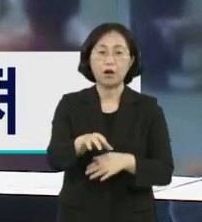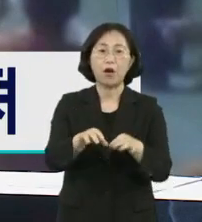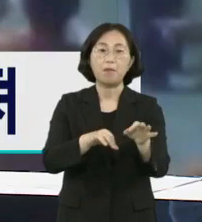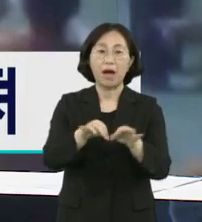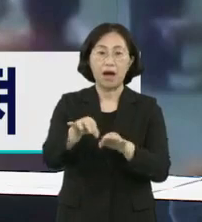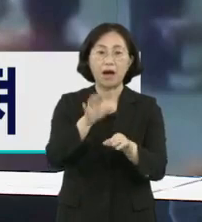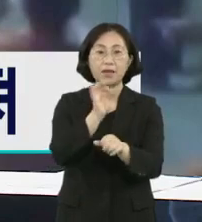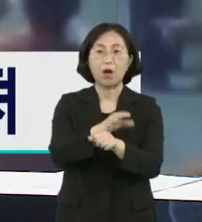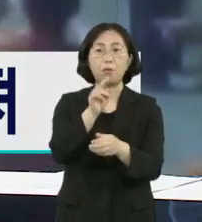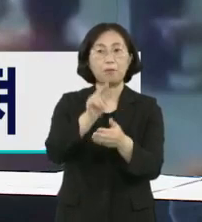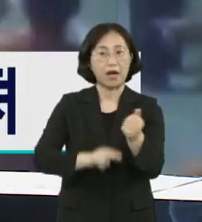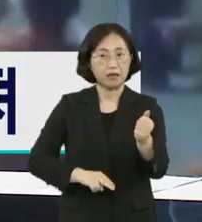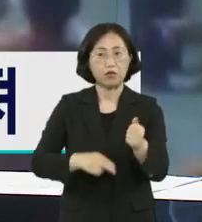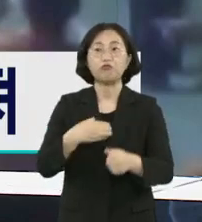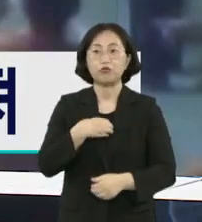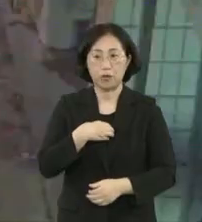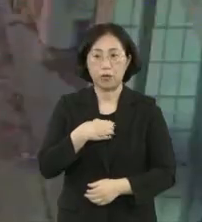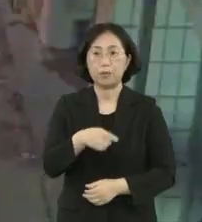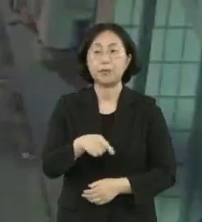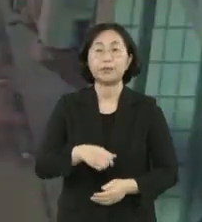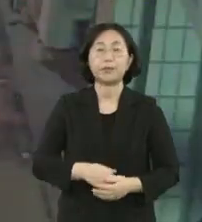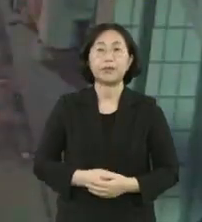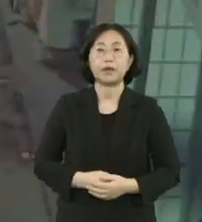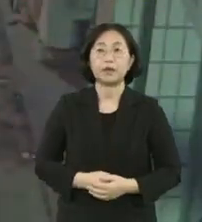보도에 김철진 기자입니다.